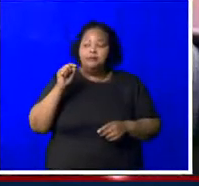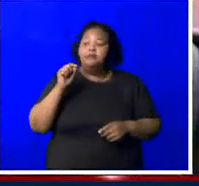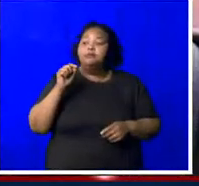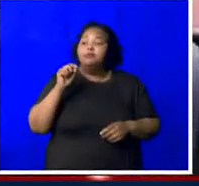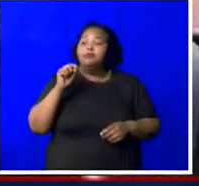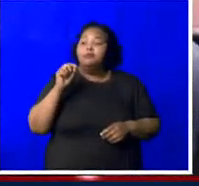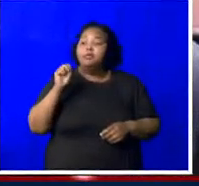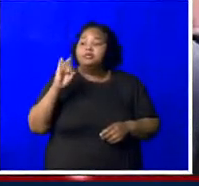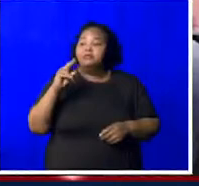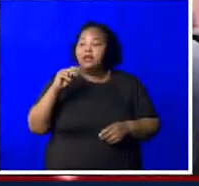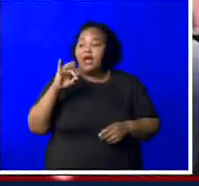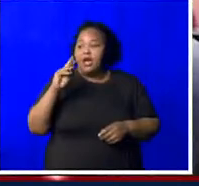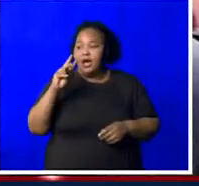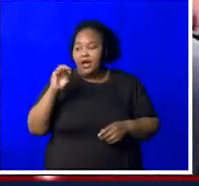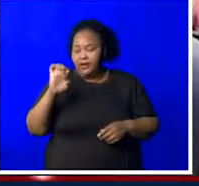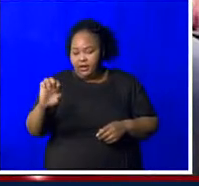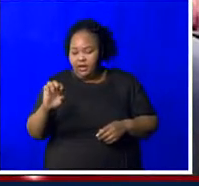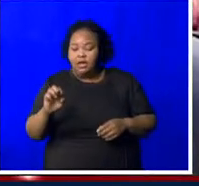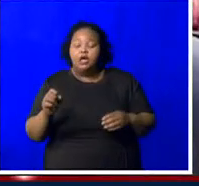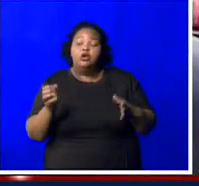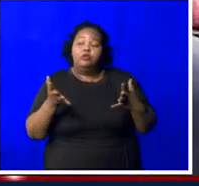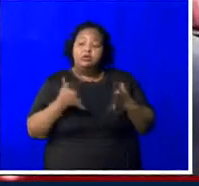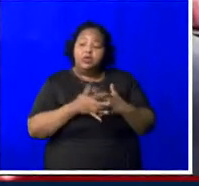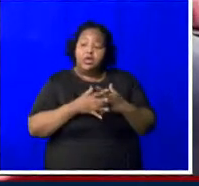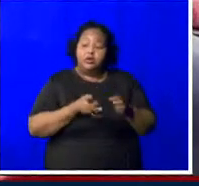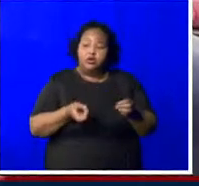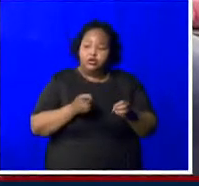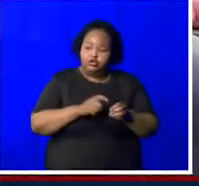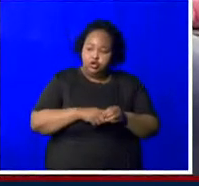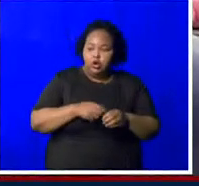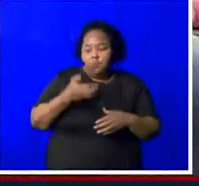beyingxenye yalo mhlangano lapho bekunahulumende